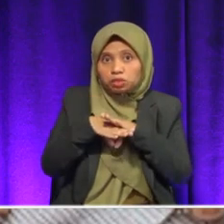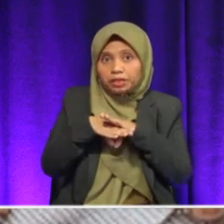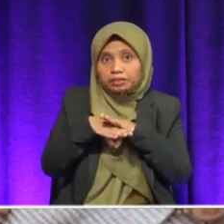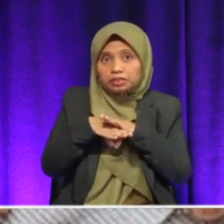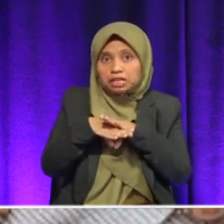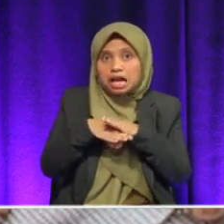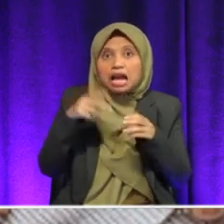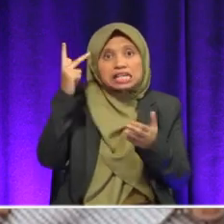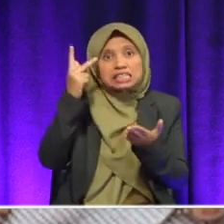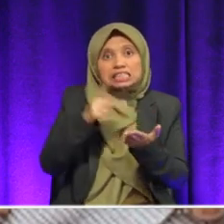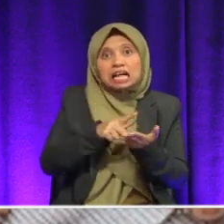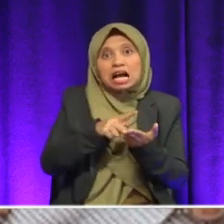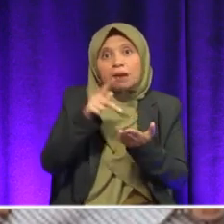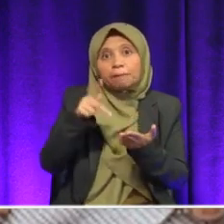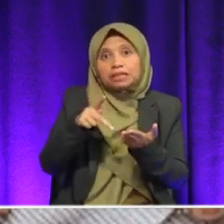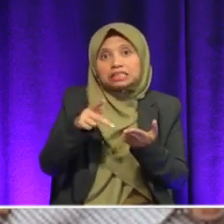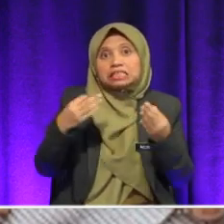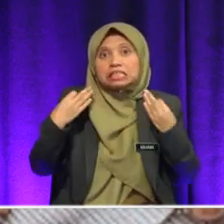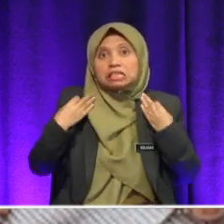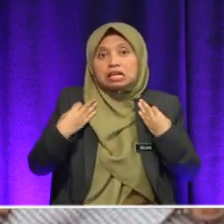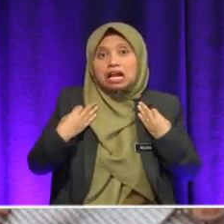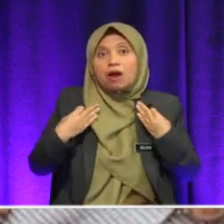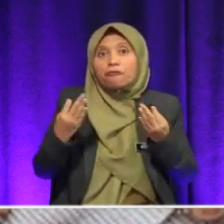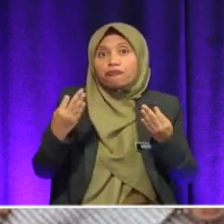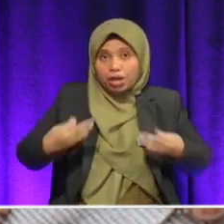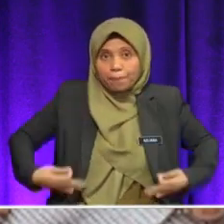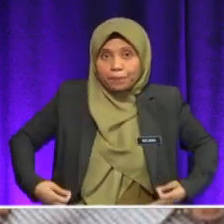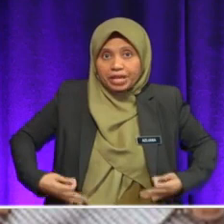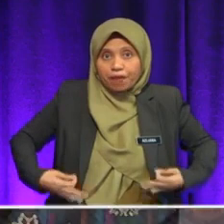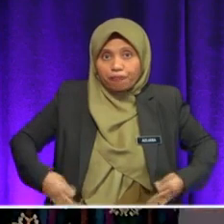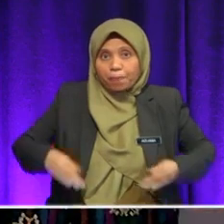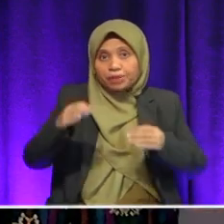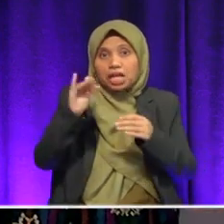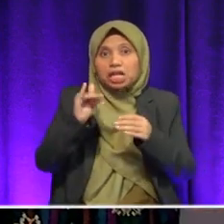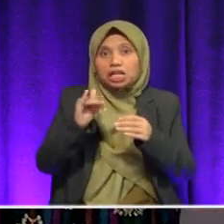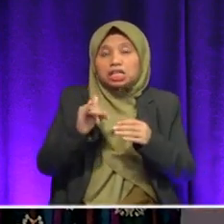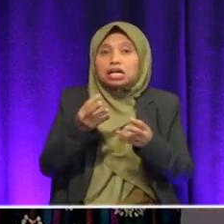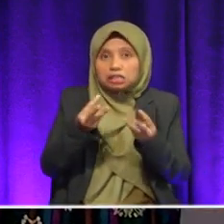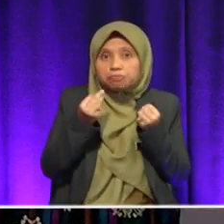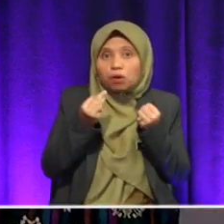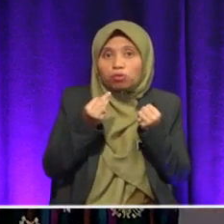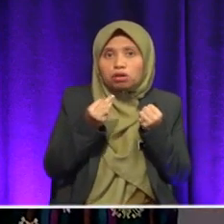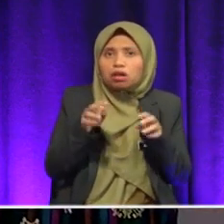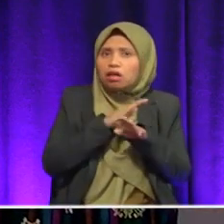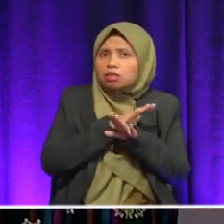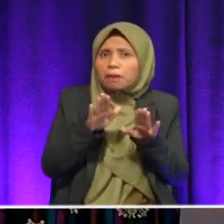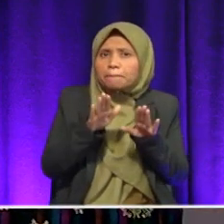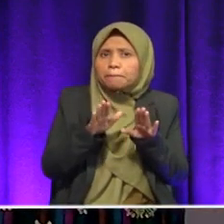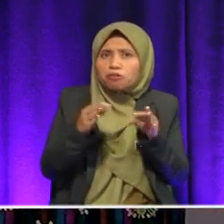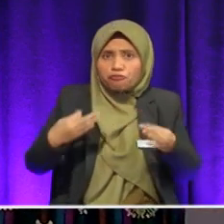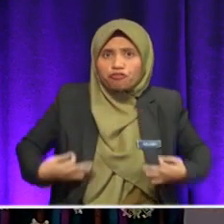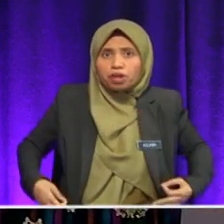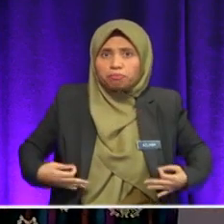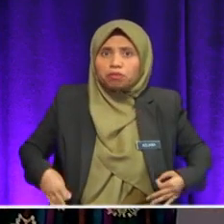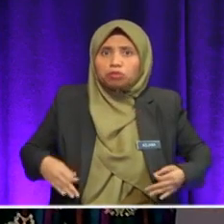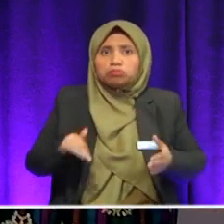kenal pasti Febri yang hendak kita gunakan febrik ini sangat-sangat penting sebab kampus sesuatu Febri itu